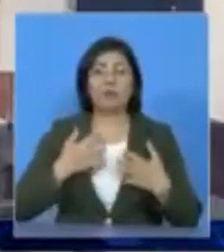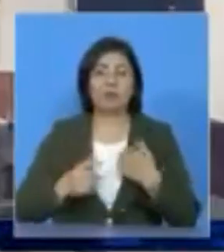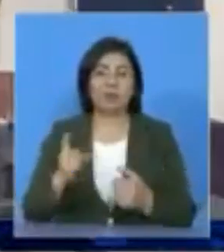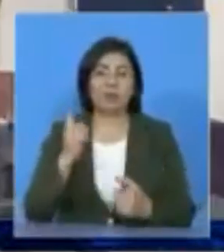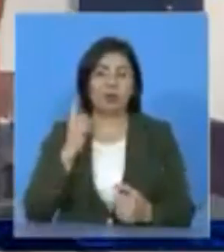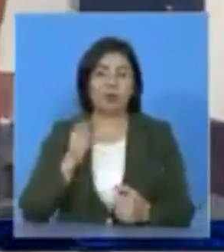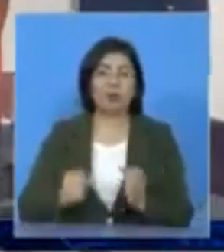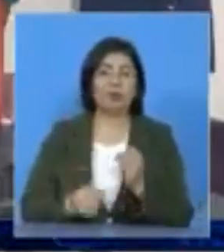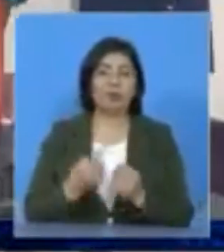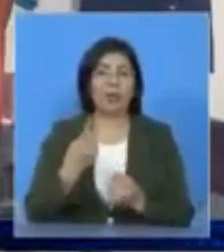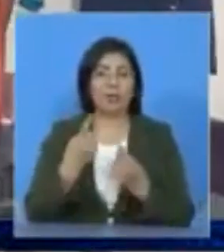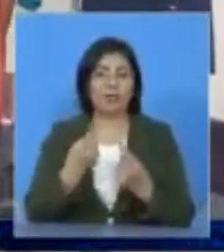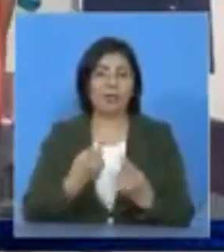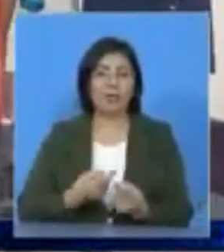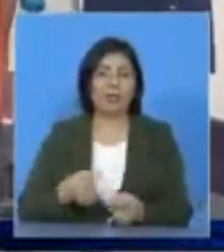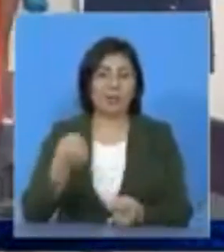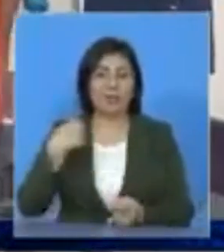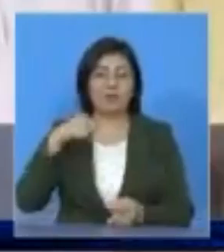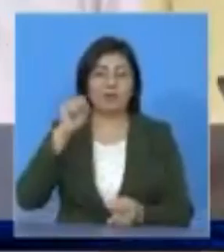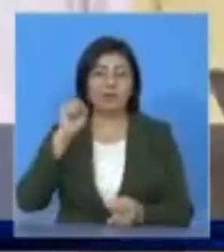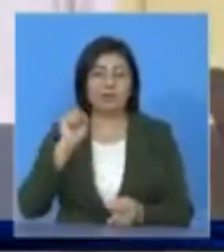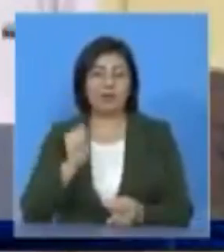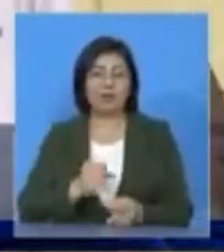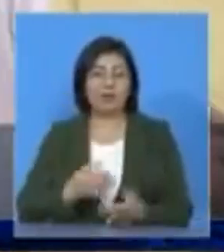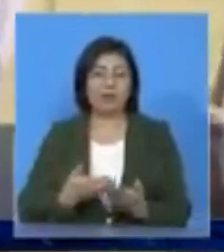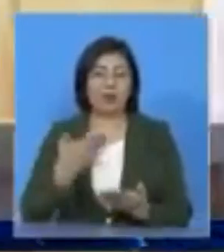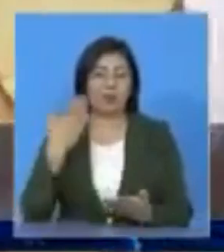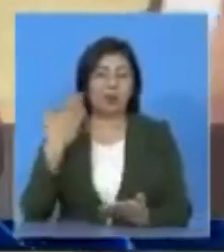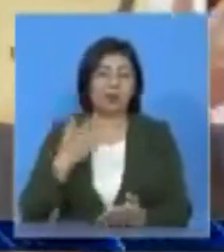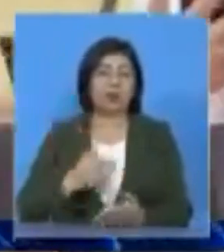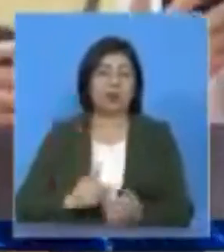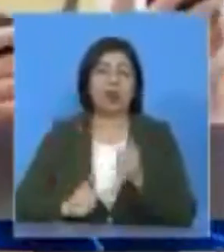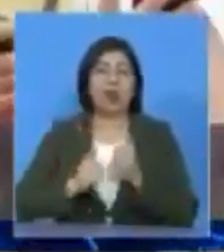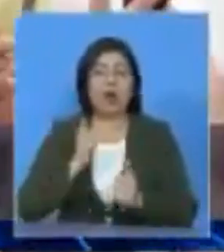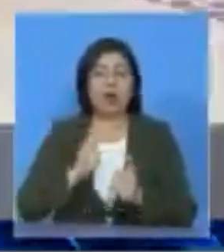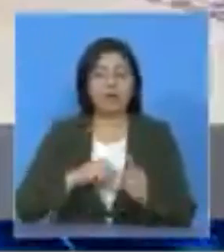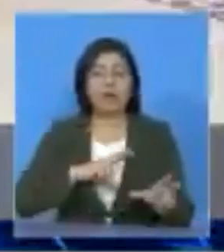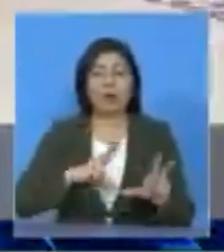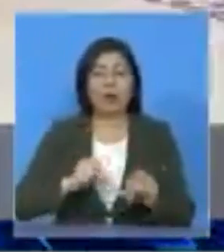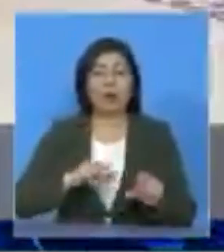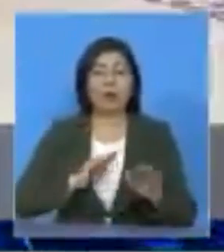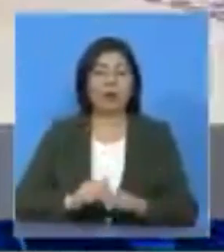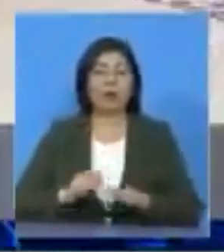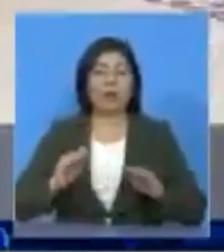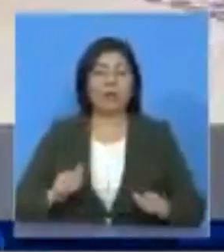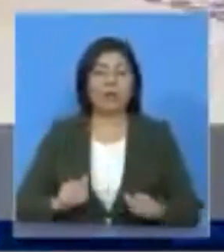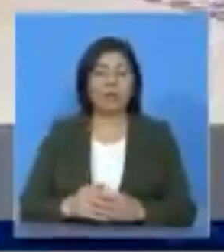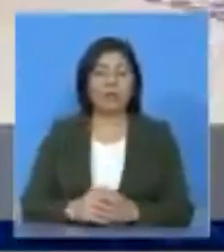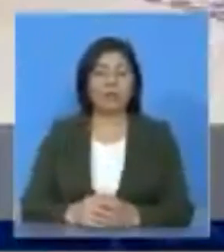появления конкурсантов, а также звезд и победителей прошлых фестивалей «Бахат-Табала».